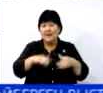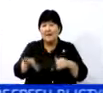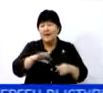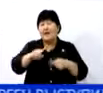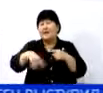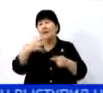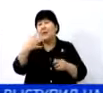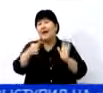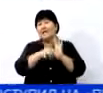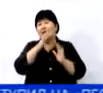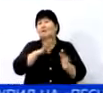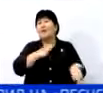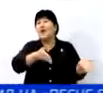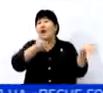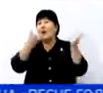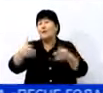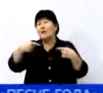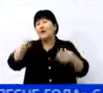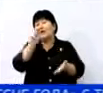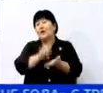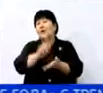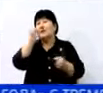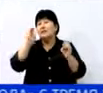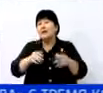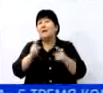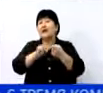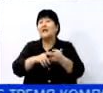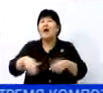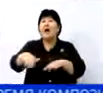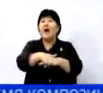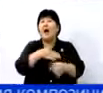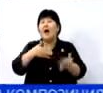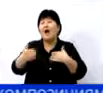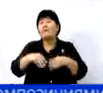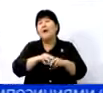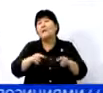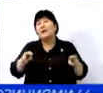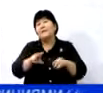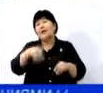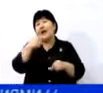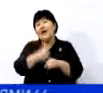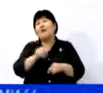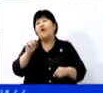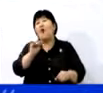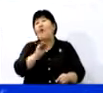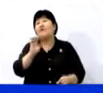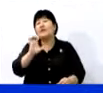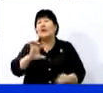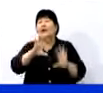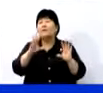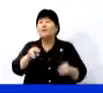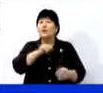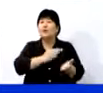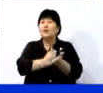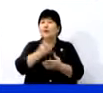Через 5-6 лет был приглашен на должность специалиста по связям с общественностью и правительством в головной офис. В общей сложности